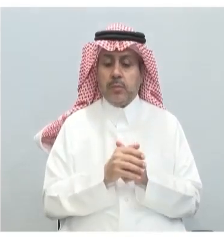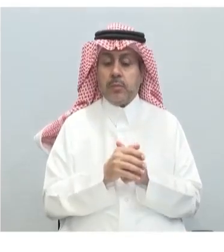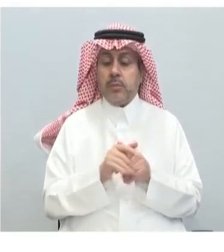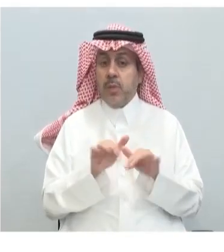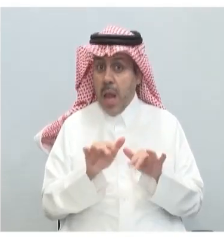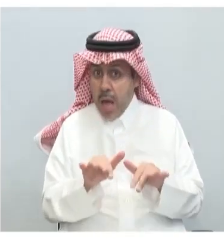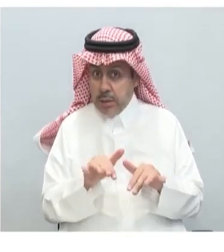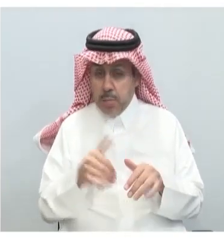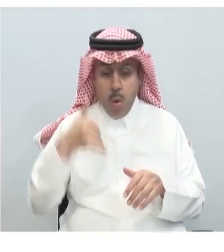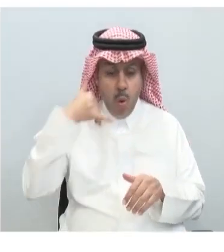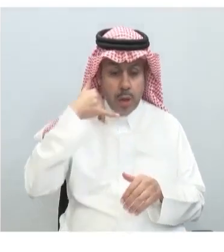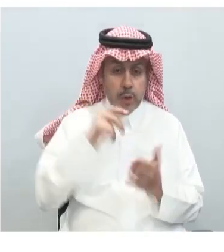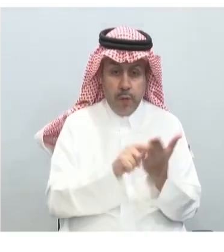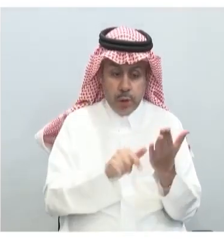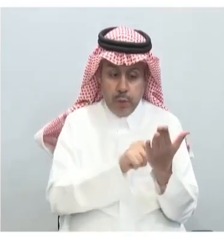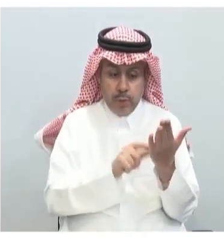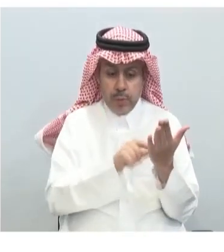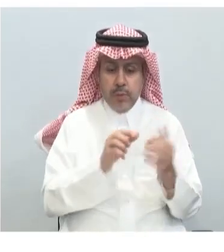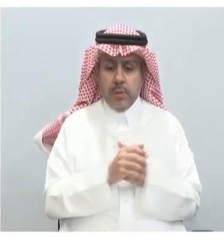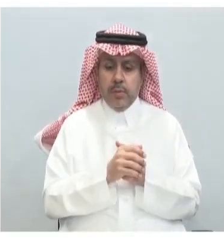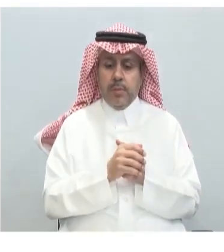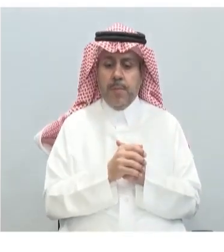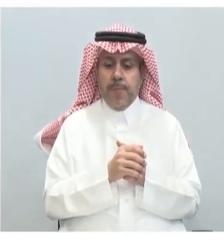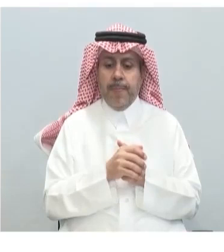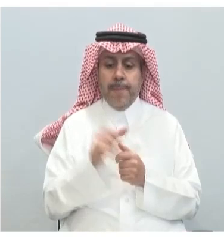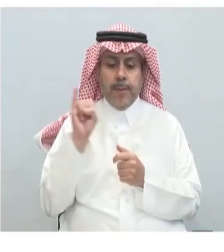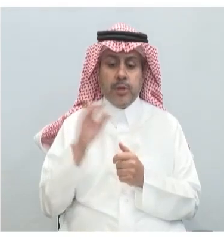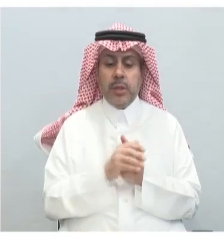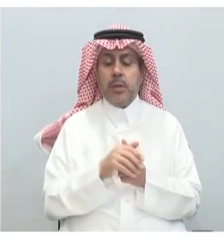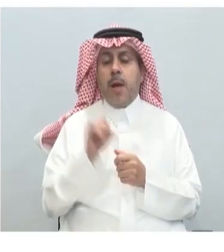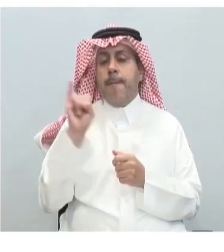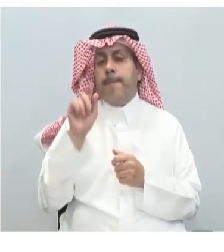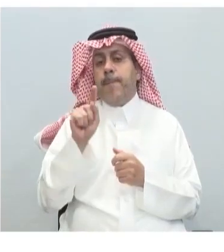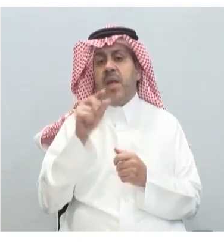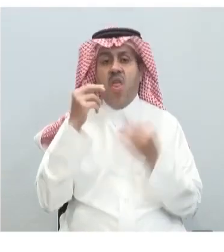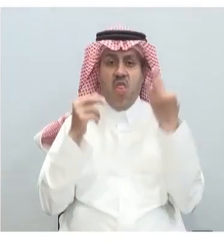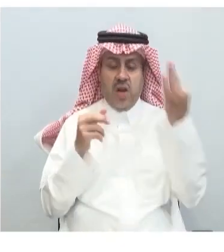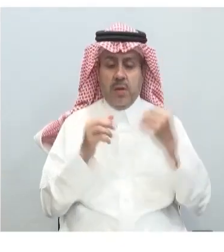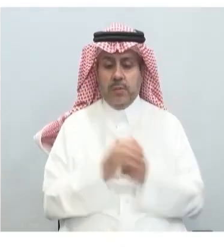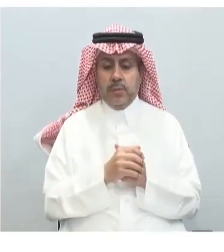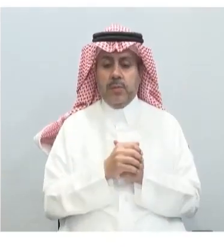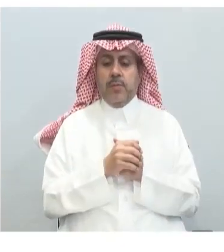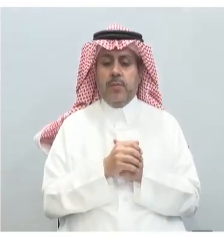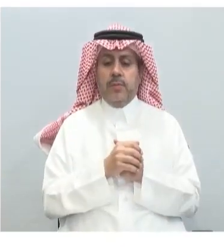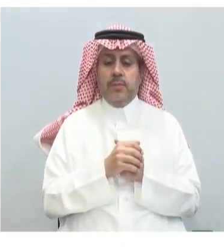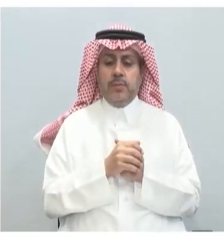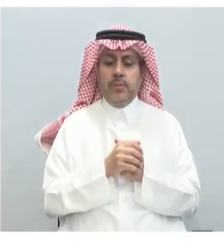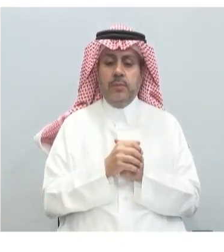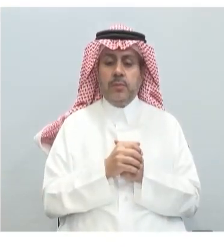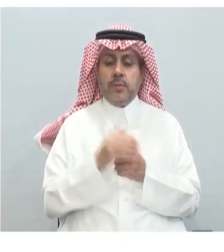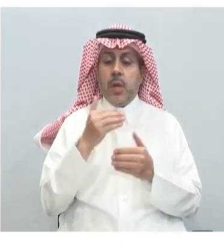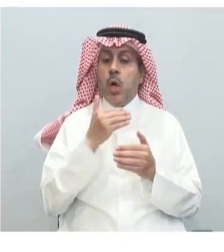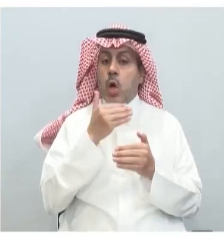ضمنها الحواسيب والهواتف والهواتف الخلويه ومشغلات الام بي 3 وغيرها اذا